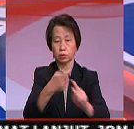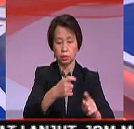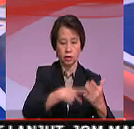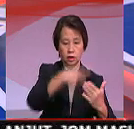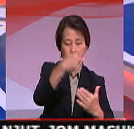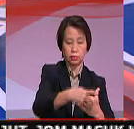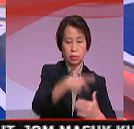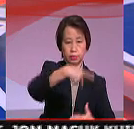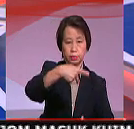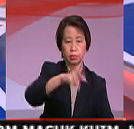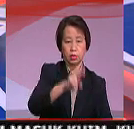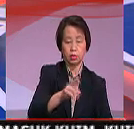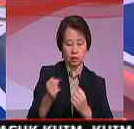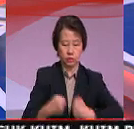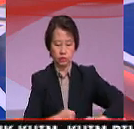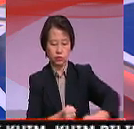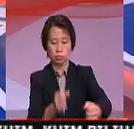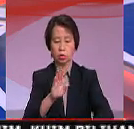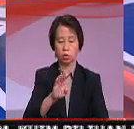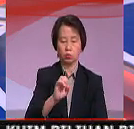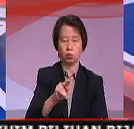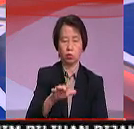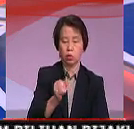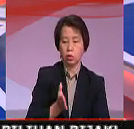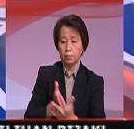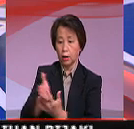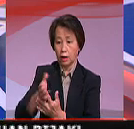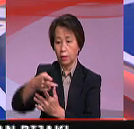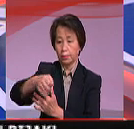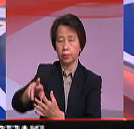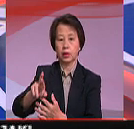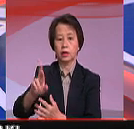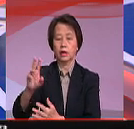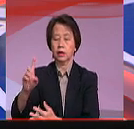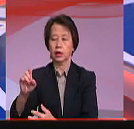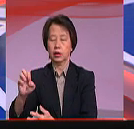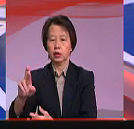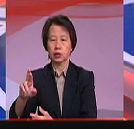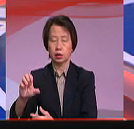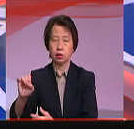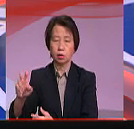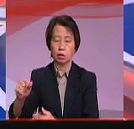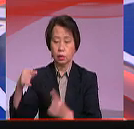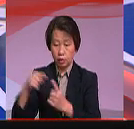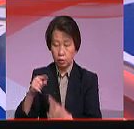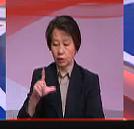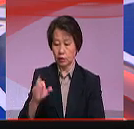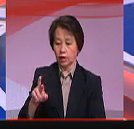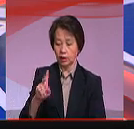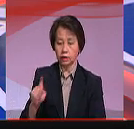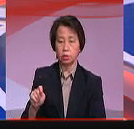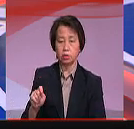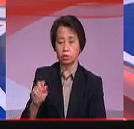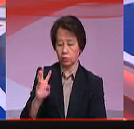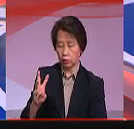projek perumahan rakyat PPR Sungai Bonus melalui PPR Desa Rejang ke LRT Wangsa Maju. Kita ikuti